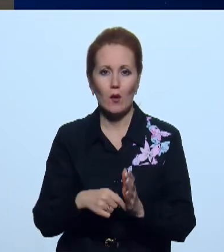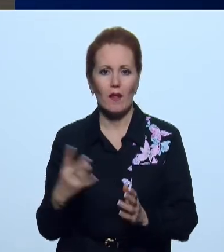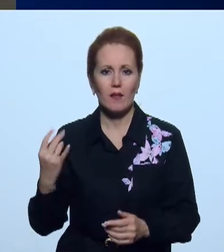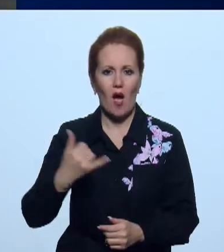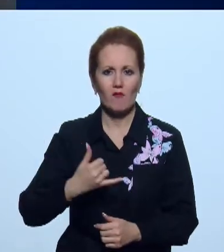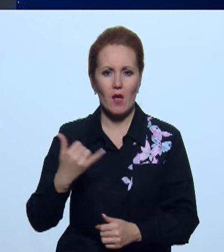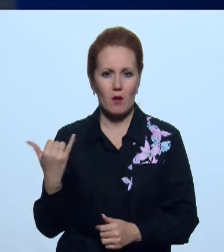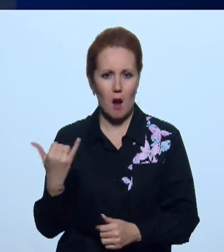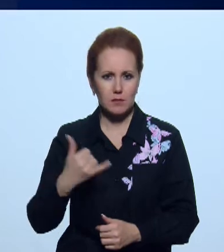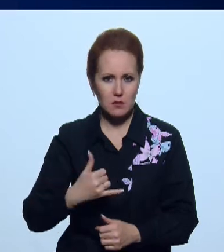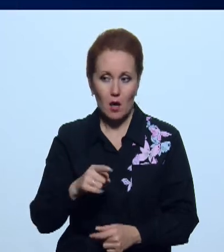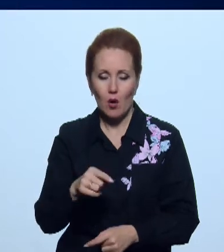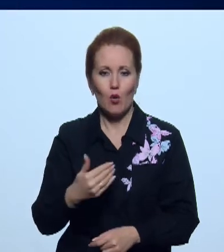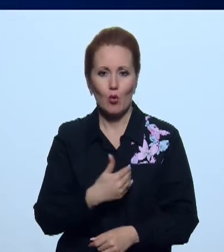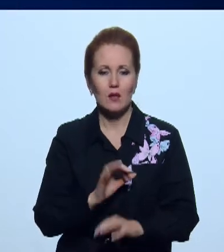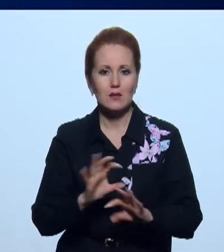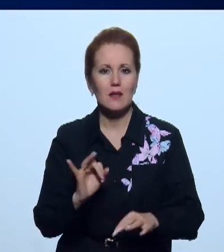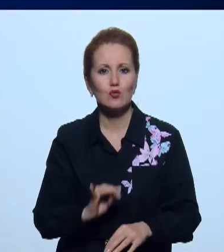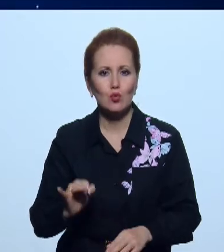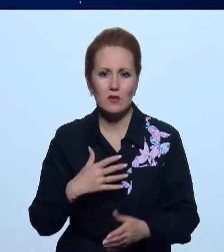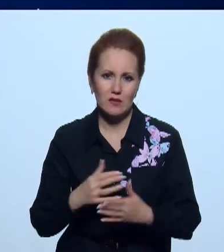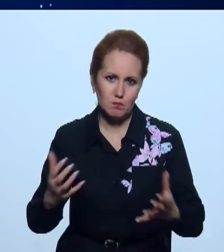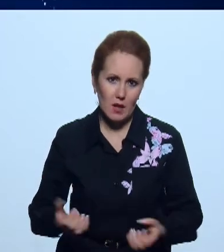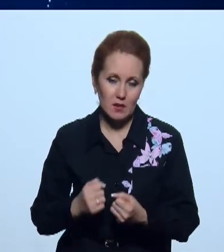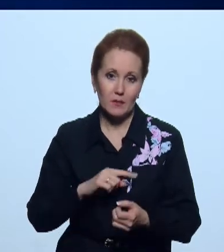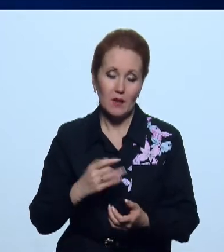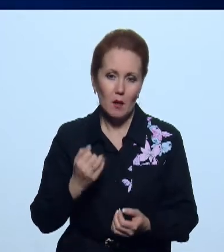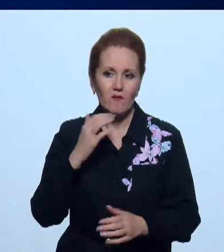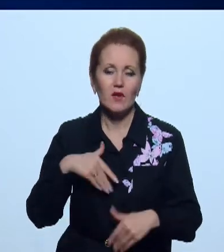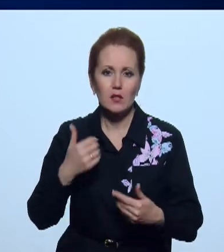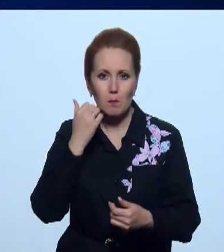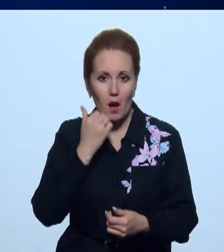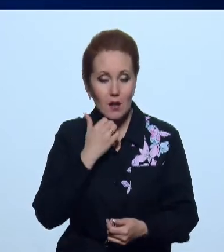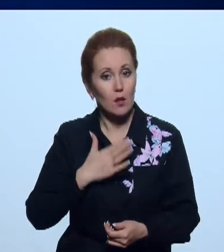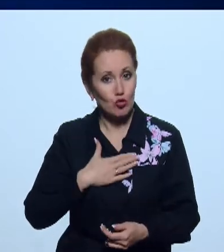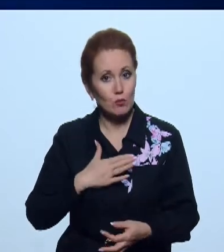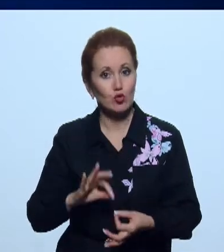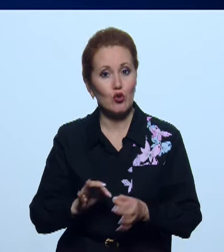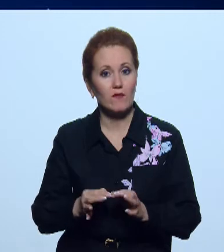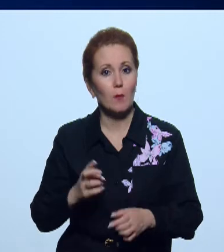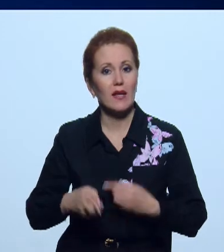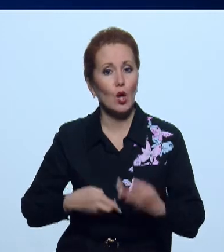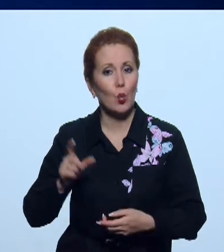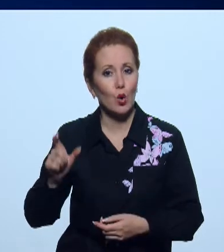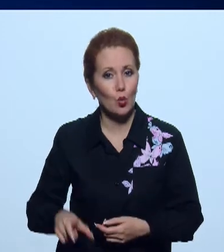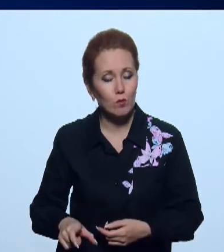рассказать свою историю спасения и выразить благодарность нашему ижевскому хирургу. Это как